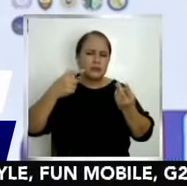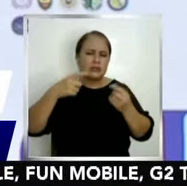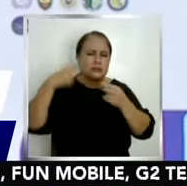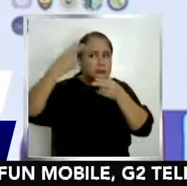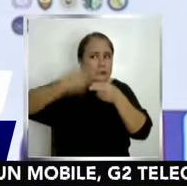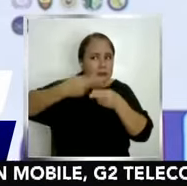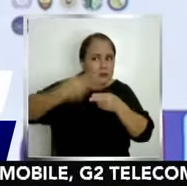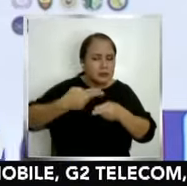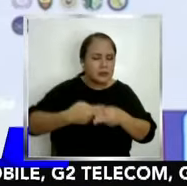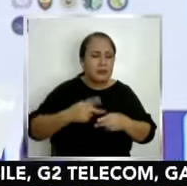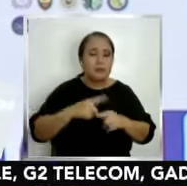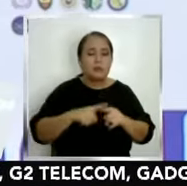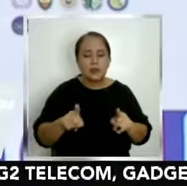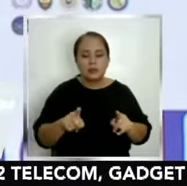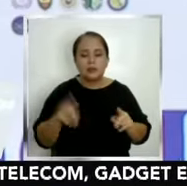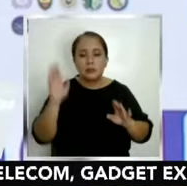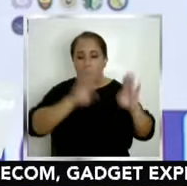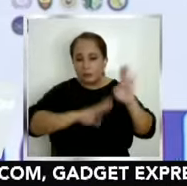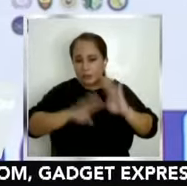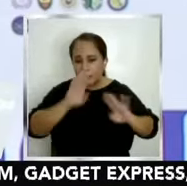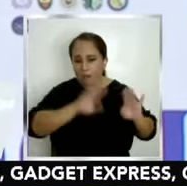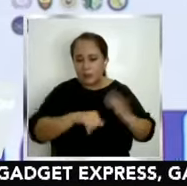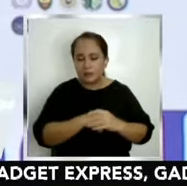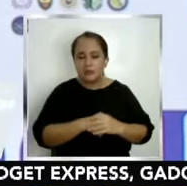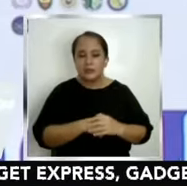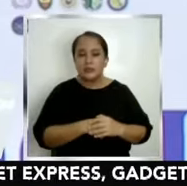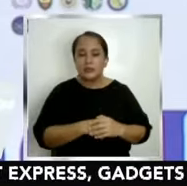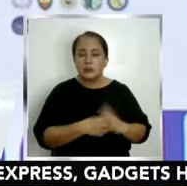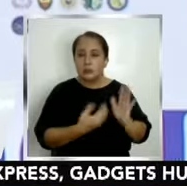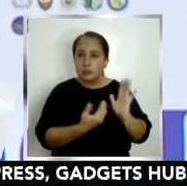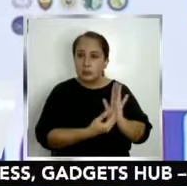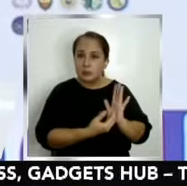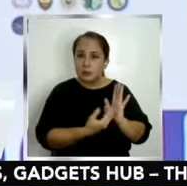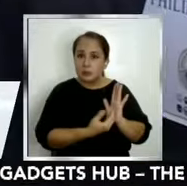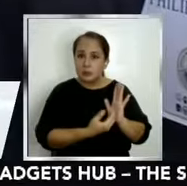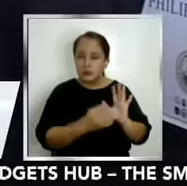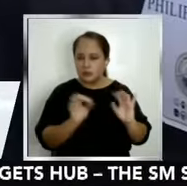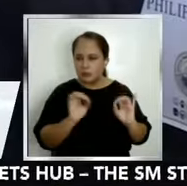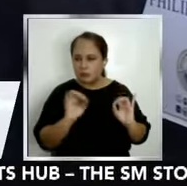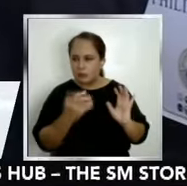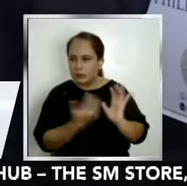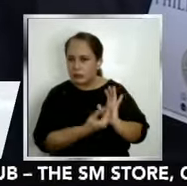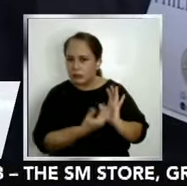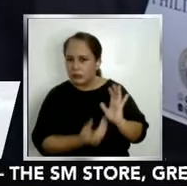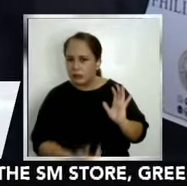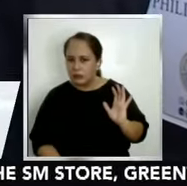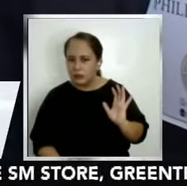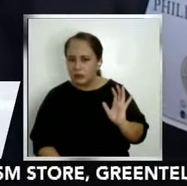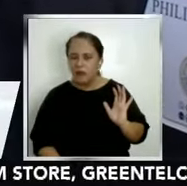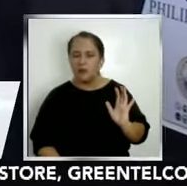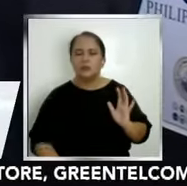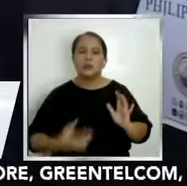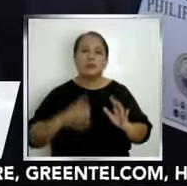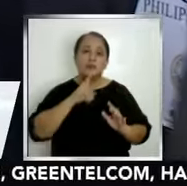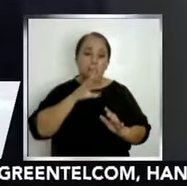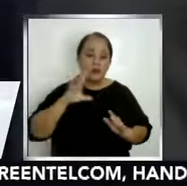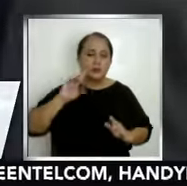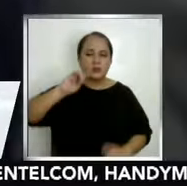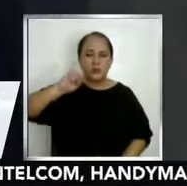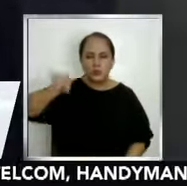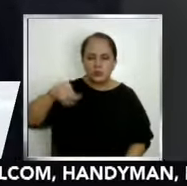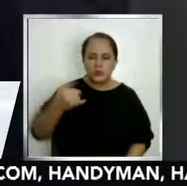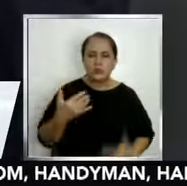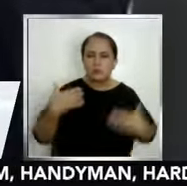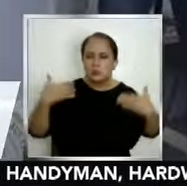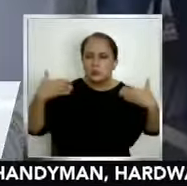ang problema nga, pag hinanaman mo ng ebidensya, wala hong lumalabas na ebidensya. Ang pangako ng DOJ, umuusad ang investigasyon